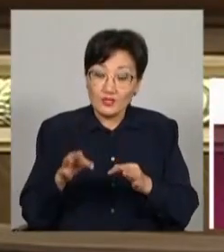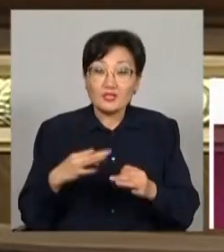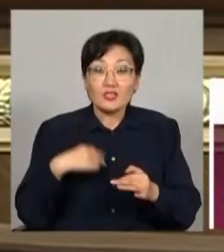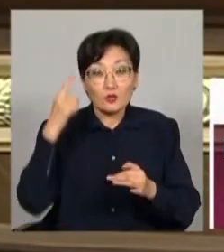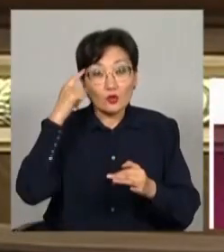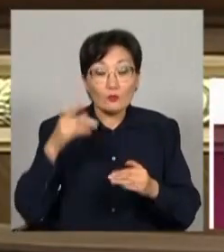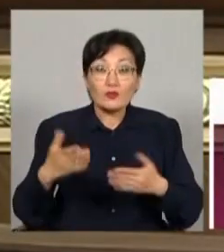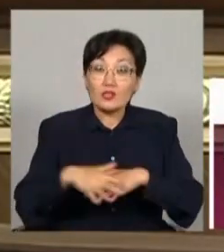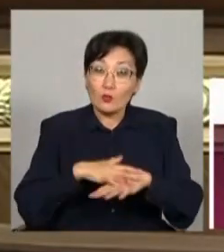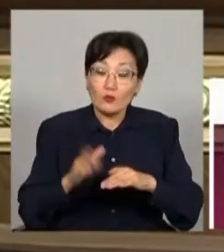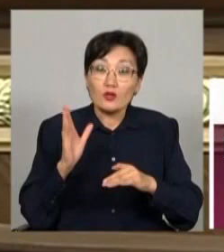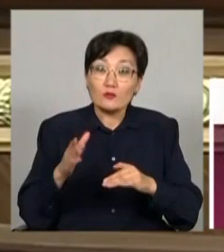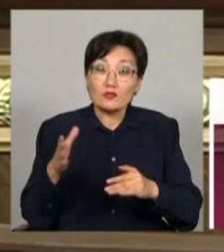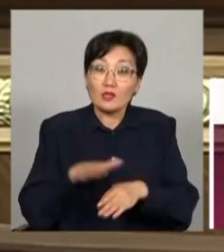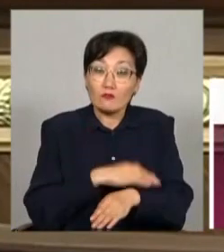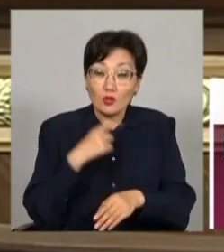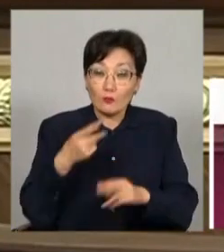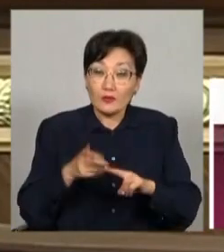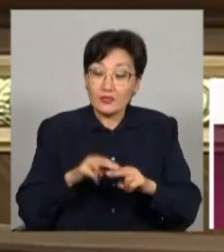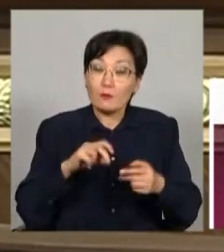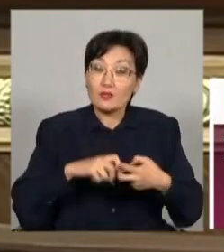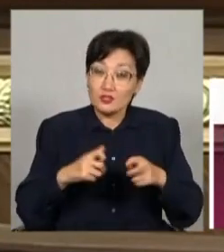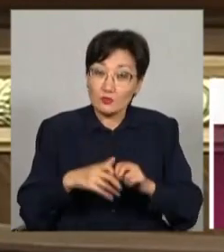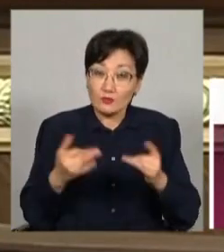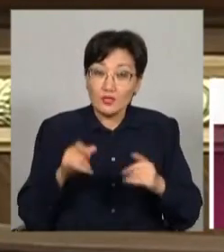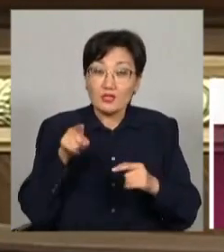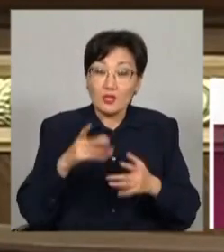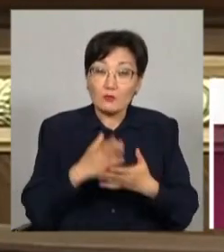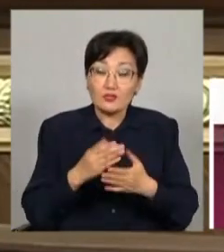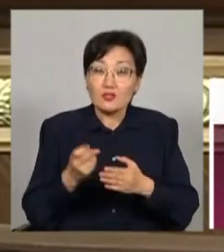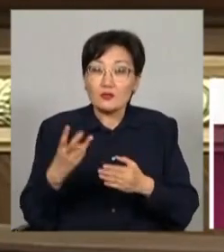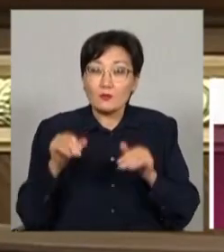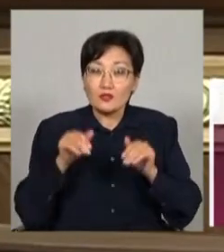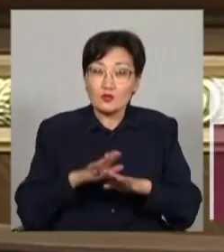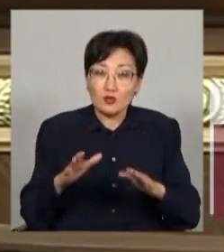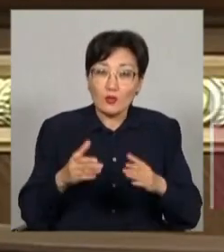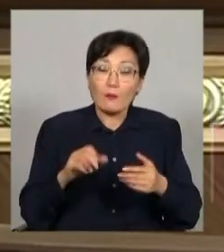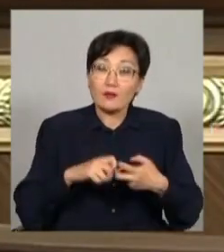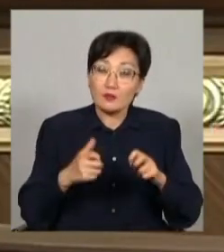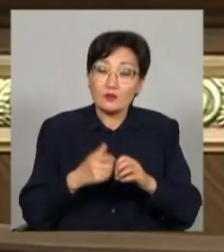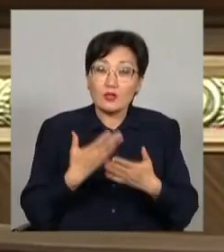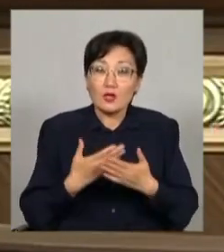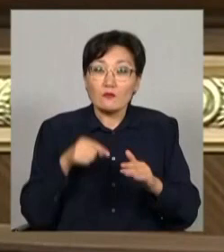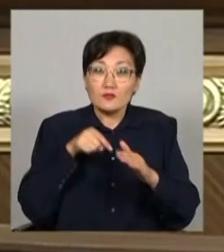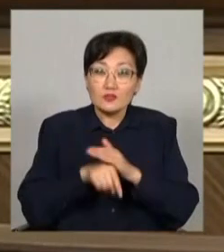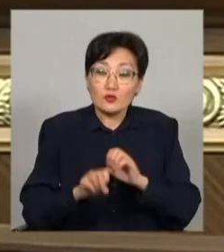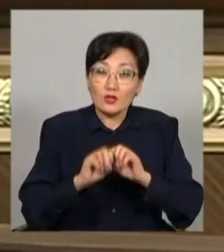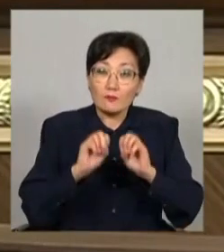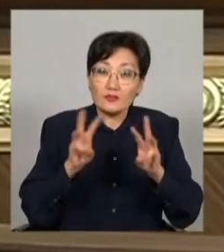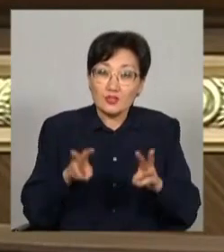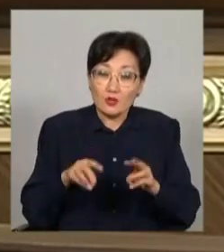считаю что жители региона давно говорят об этой проблеме сейчас там есть ряд нерешенных проблем например внутренняя инфраструктура